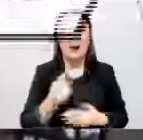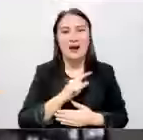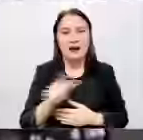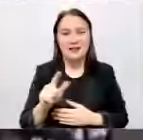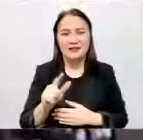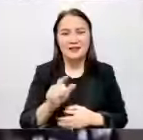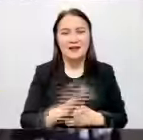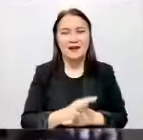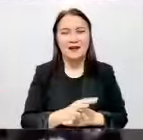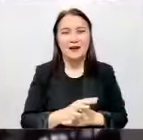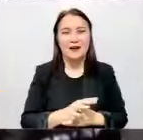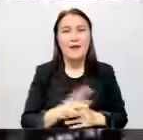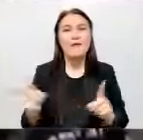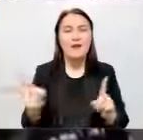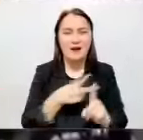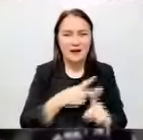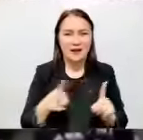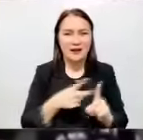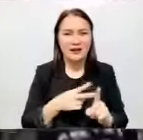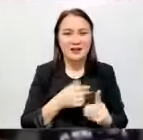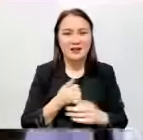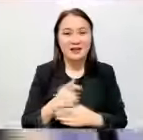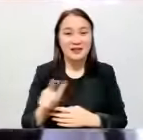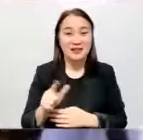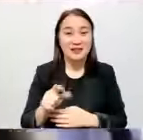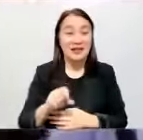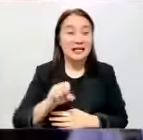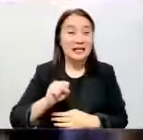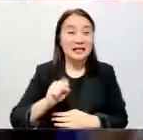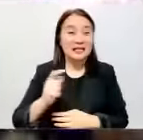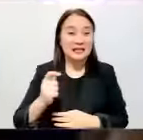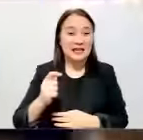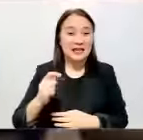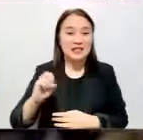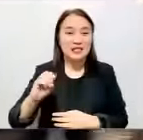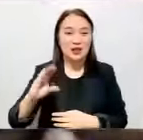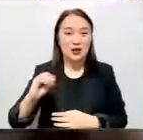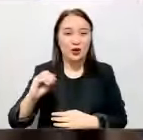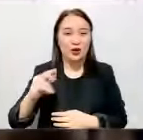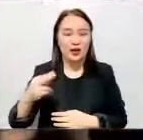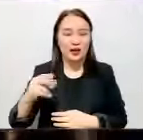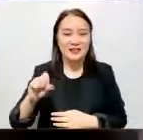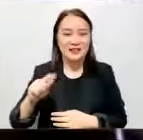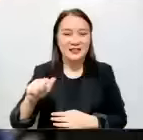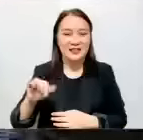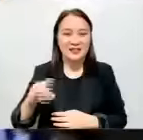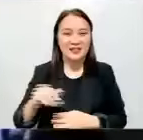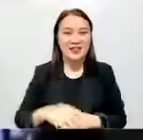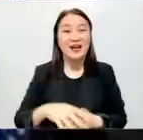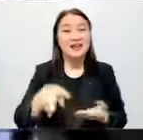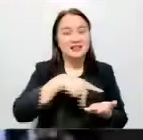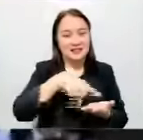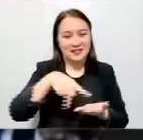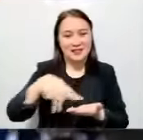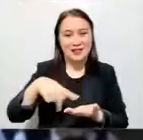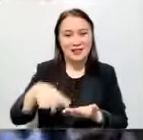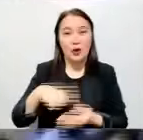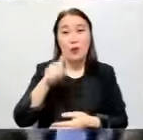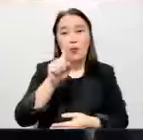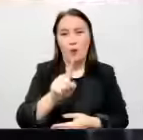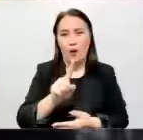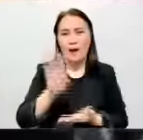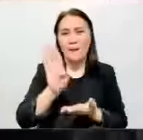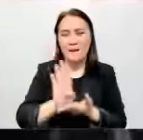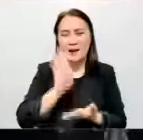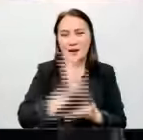Daan-daang estudyante ng St. Scholastica's College sa Maynila ang umindak para makibahagi sa 1 Billion Rising